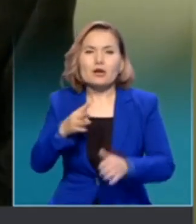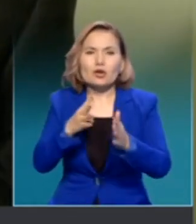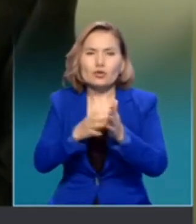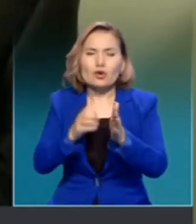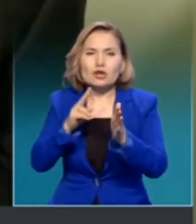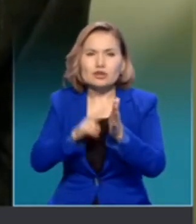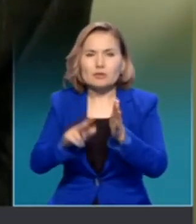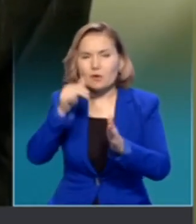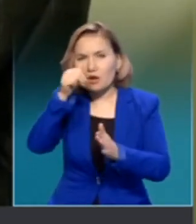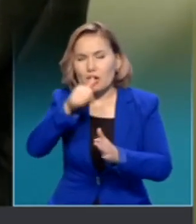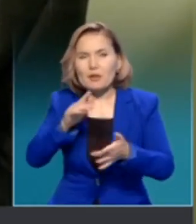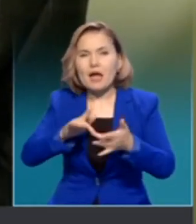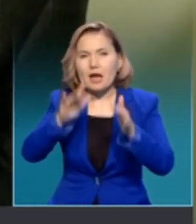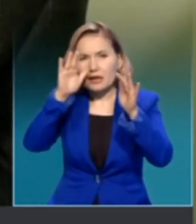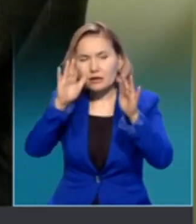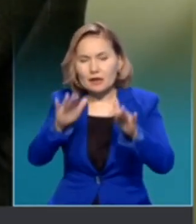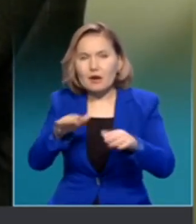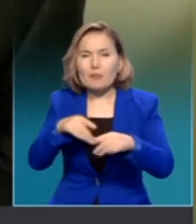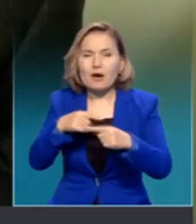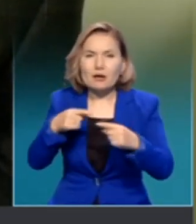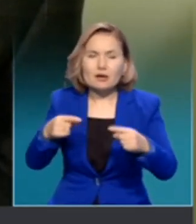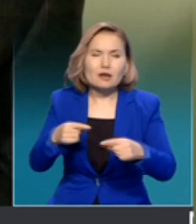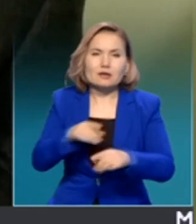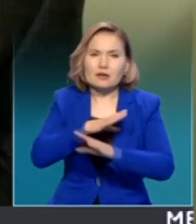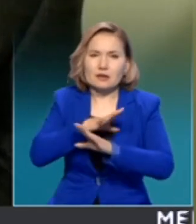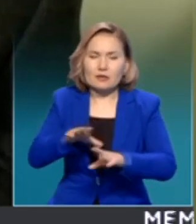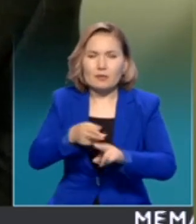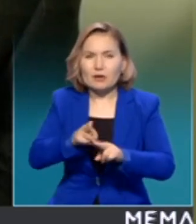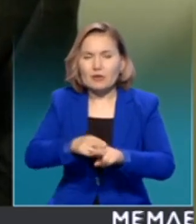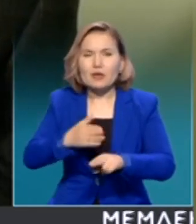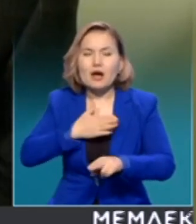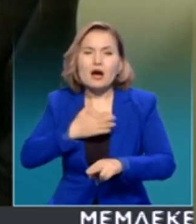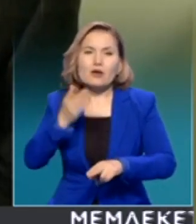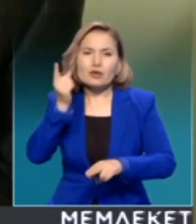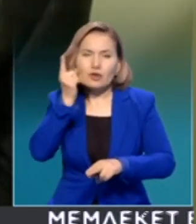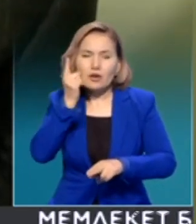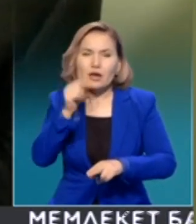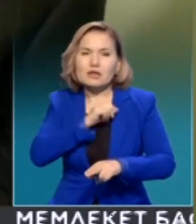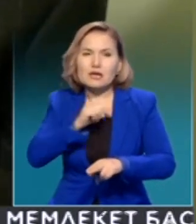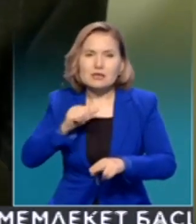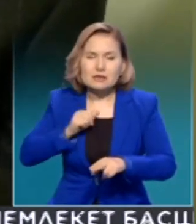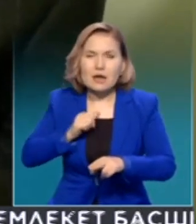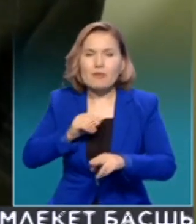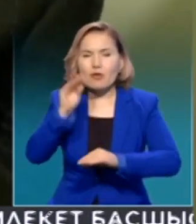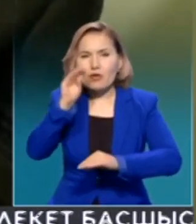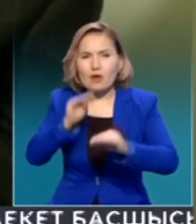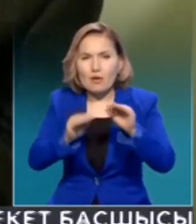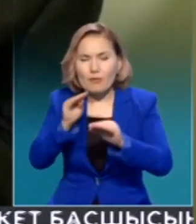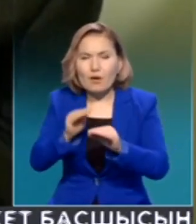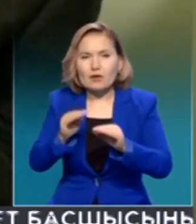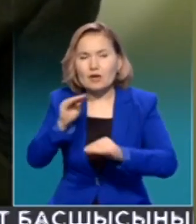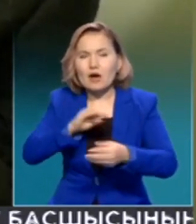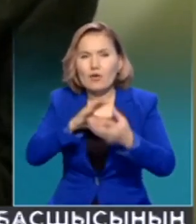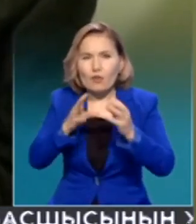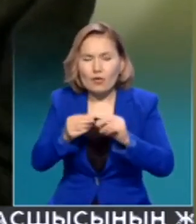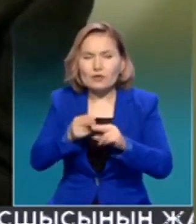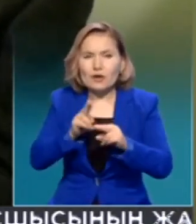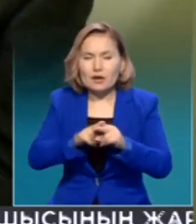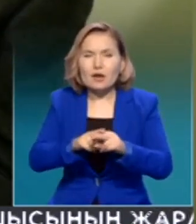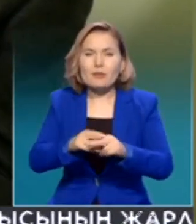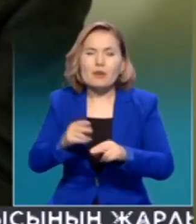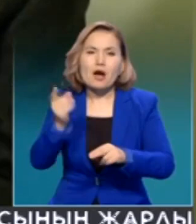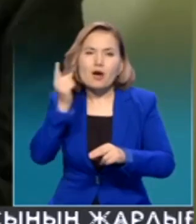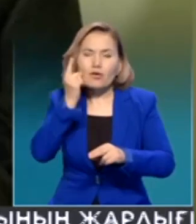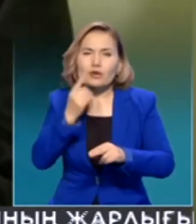1973 жылы интернет, сандық камера, интегралды схемалар болған жоқ. Біз сол ұялы телефонда өте көп жекелеген бөлшектерден құрастырдық. Қуатта уақыты 10